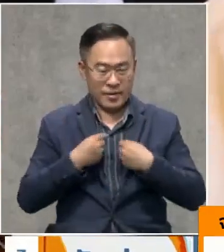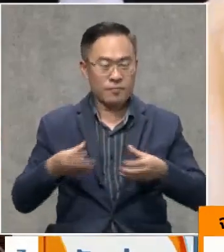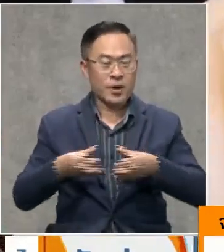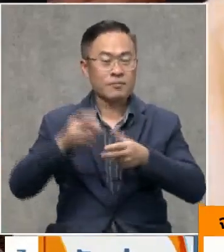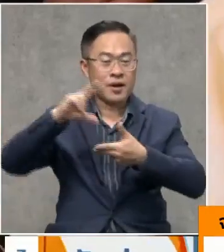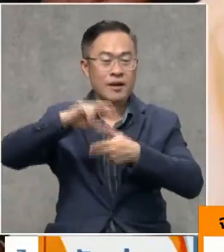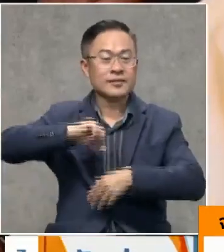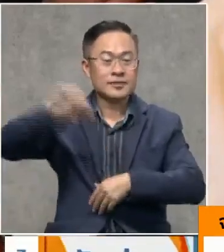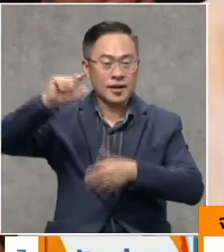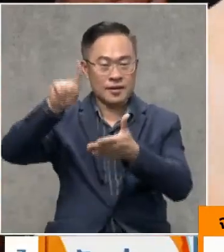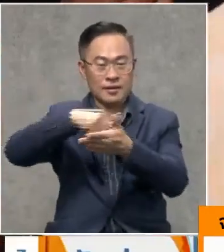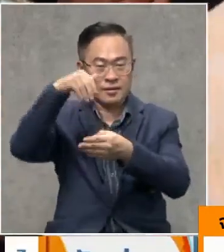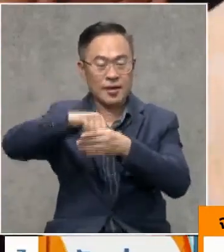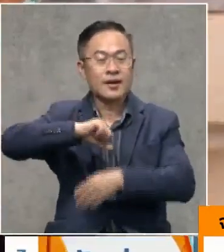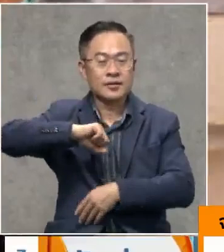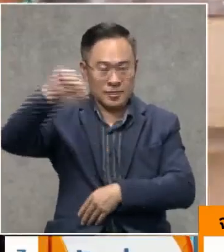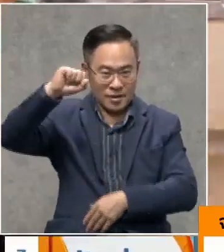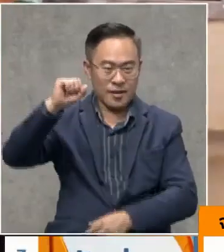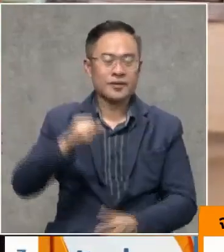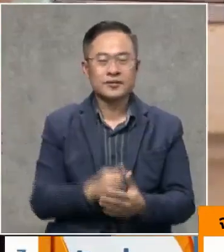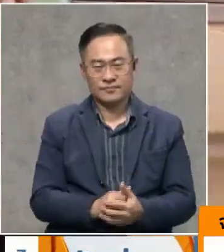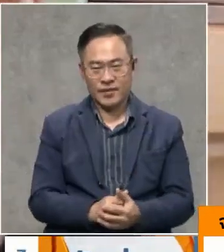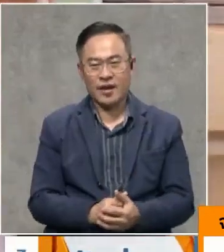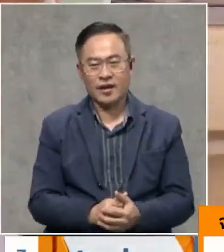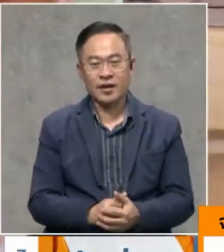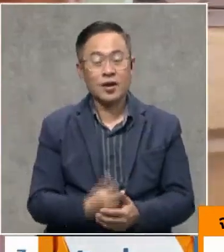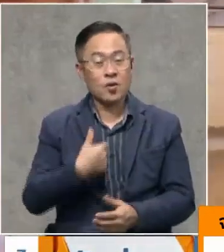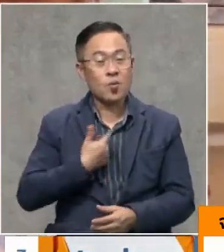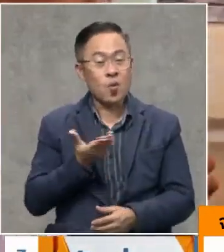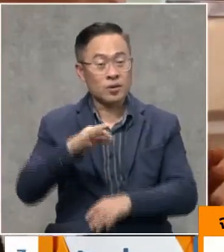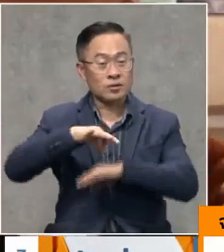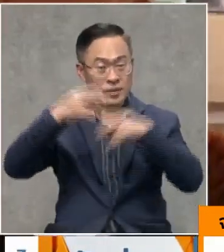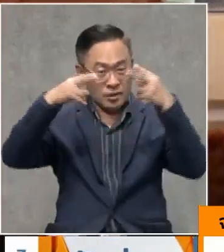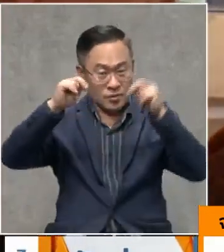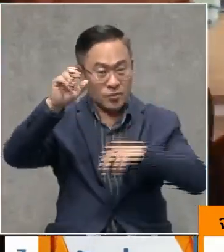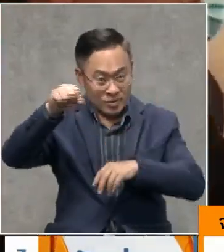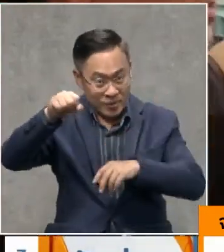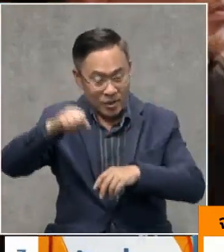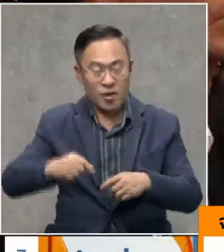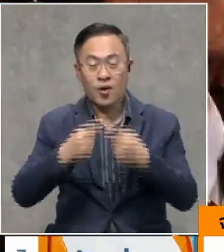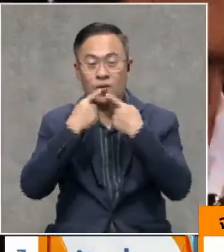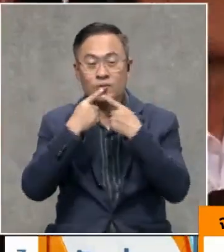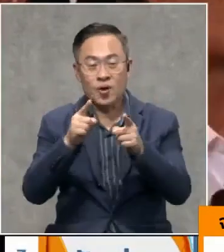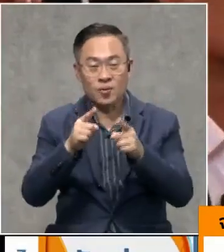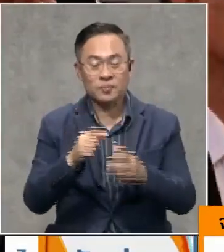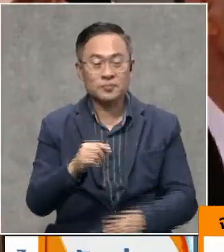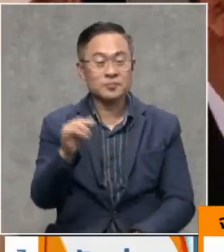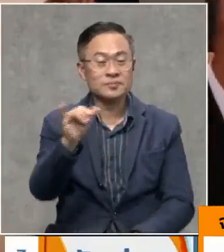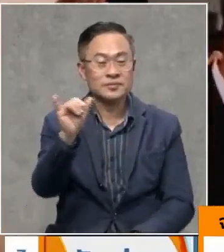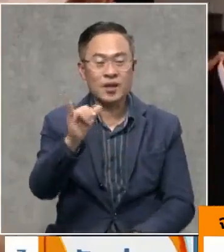ฐชนะการเลือกตั้งครั้งต่อไปแล้วพอถามว่าขอให้ได้เป็นนายกรัฐมนตรีด้วยหรือไม่พลเอกประวิตรก็บอกเพียงว่